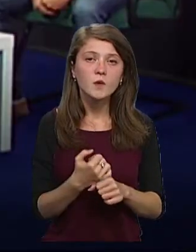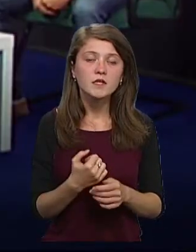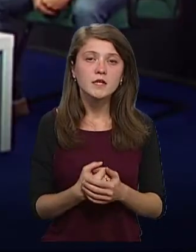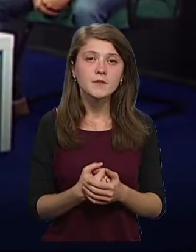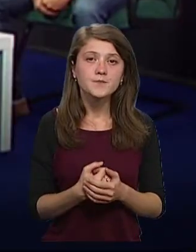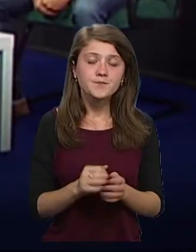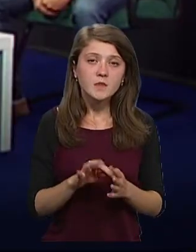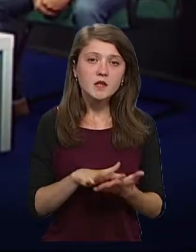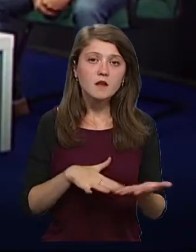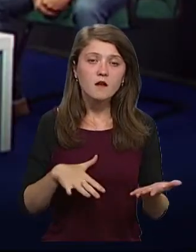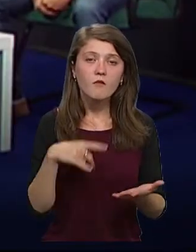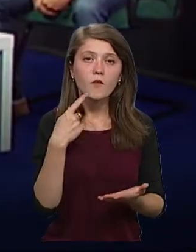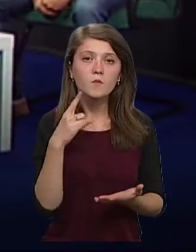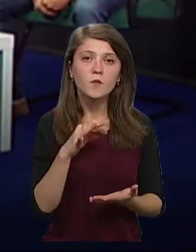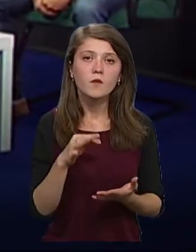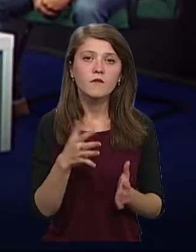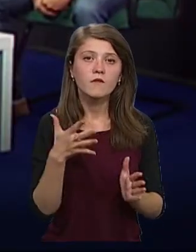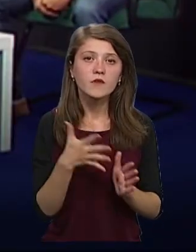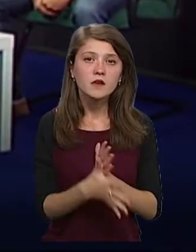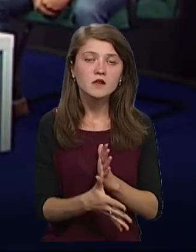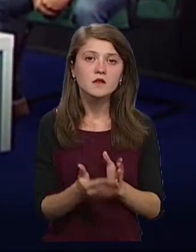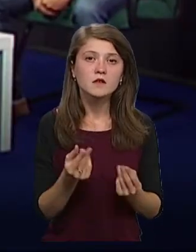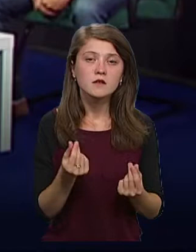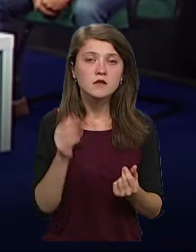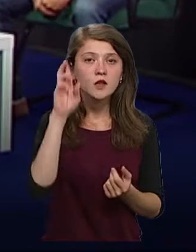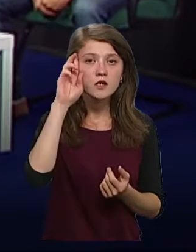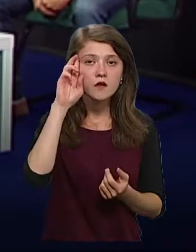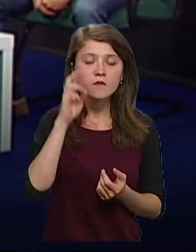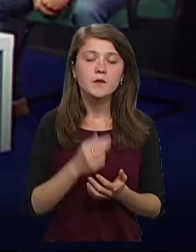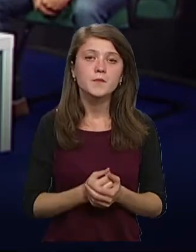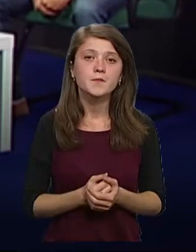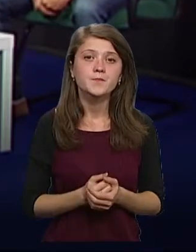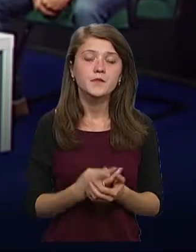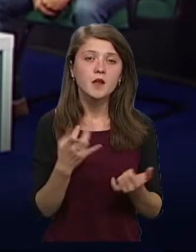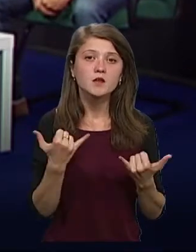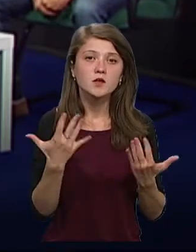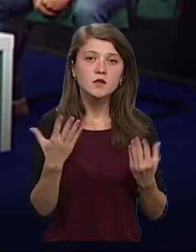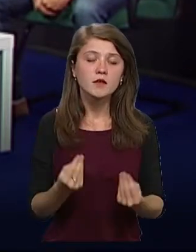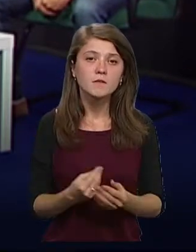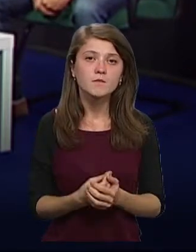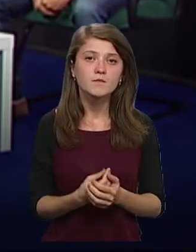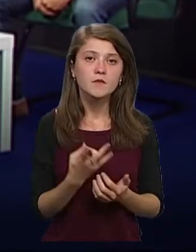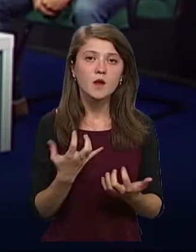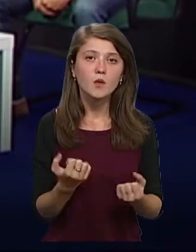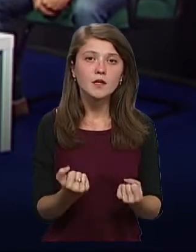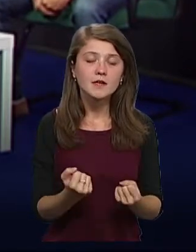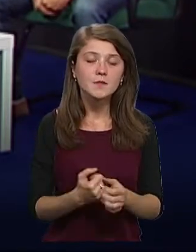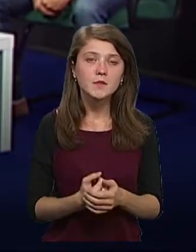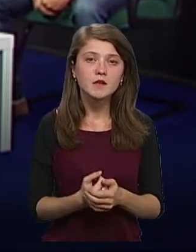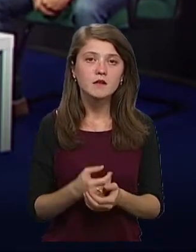ради? Далі, коли ми говоримо за витрачання державних коштів, так дивіться, на сьогоднішній день на утримання